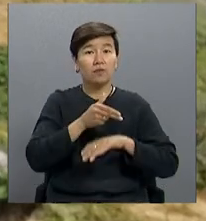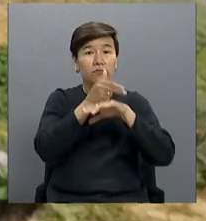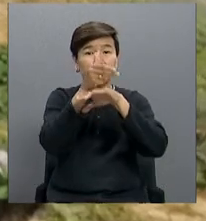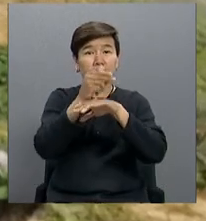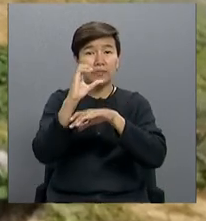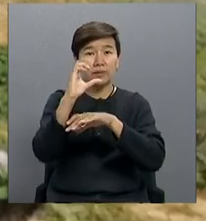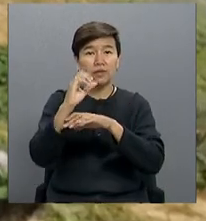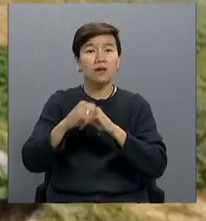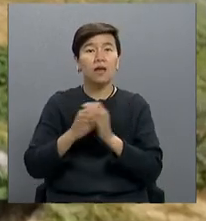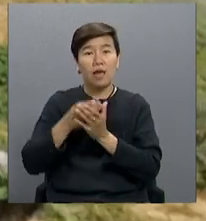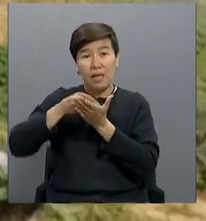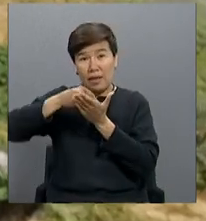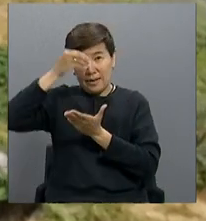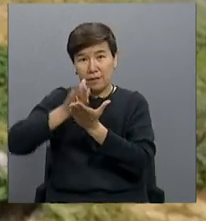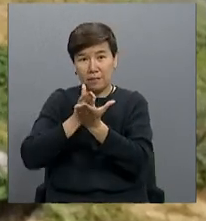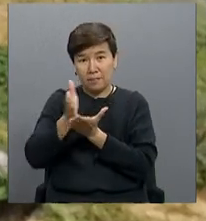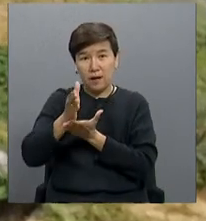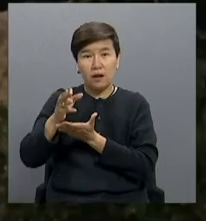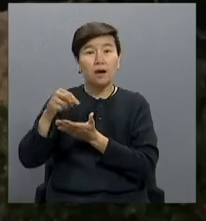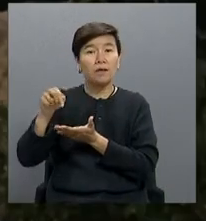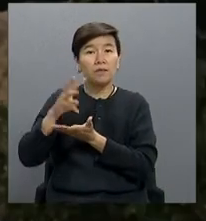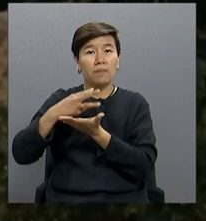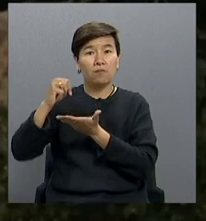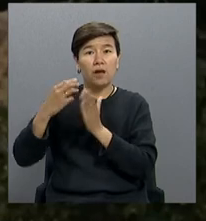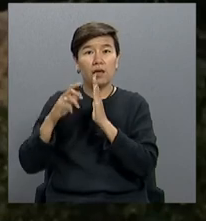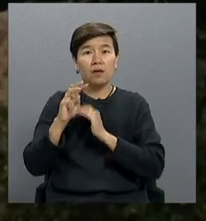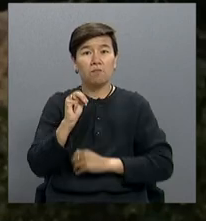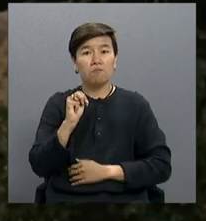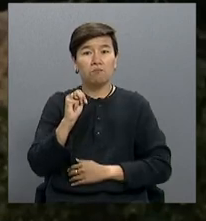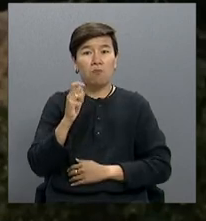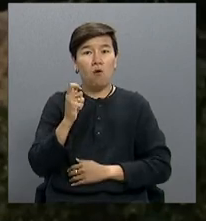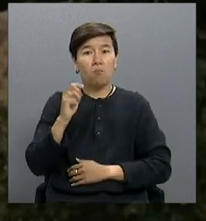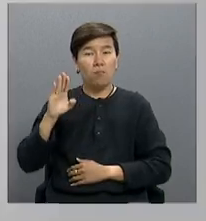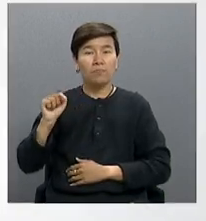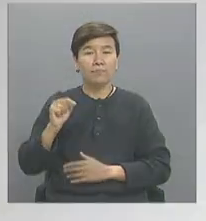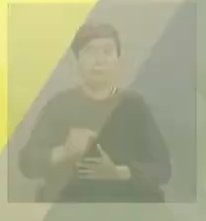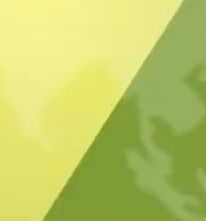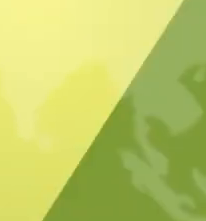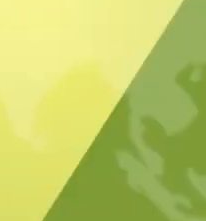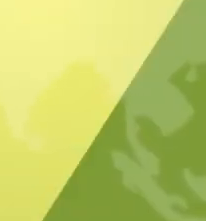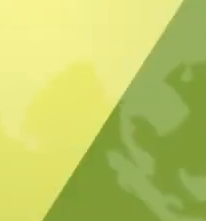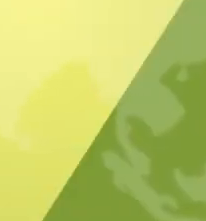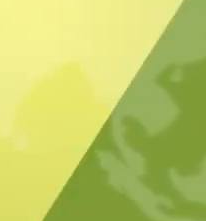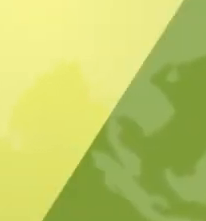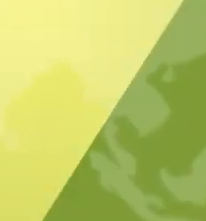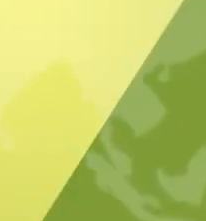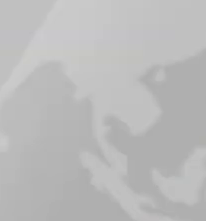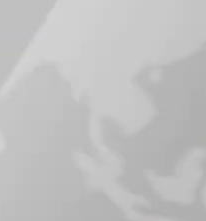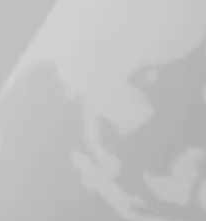นาสังคมคณะศิลปศาสตร์มหาวิทยาลัยอุบลราชธานีรายงาน